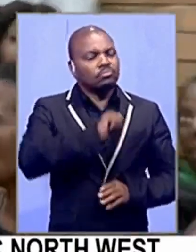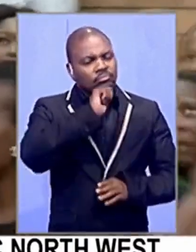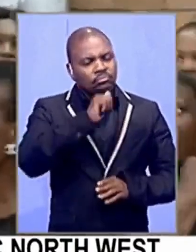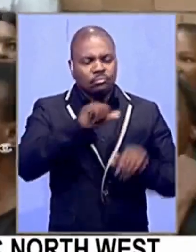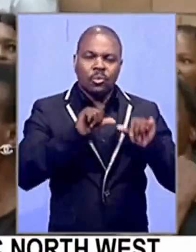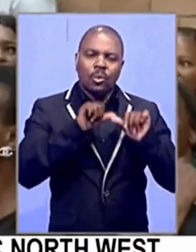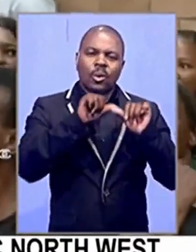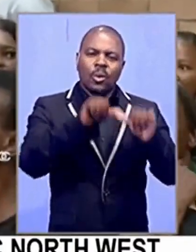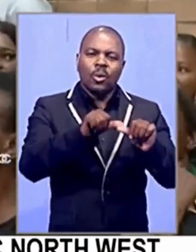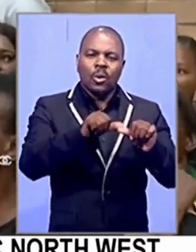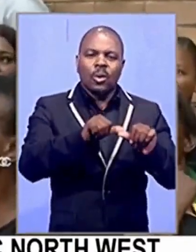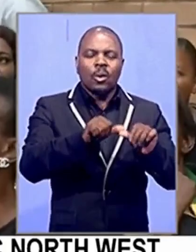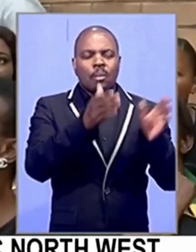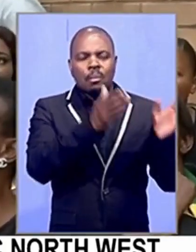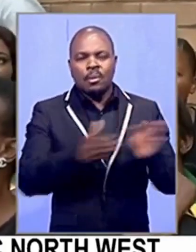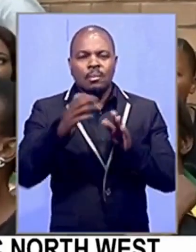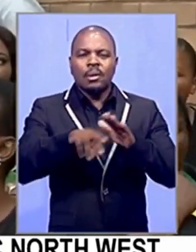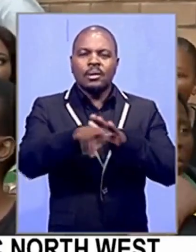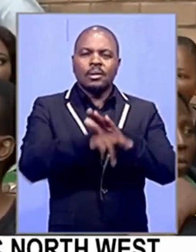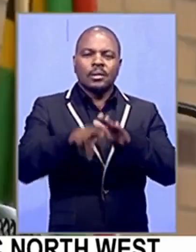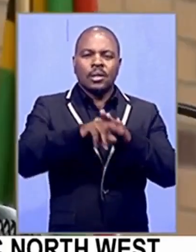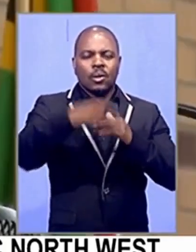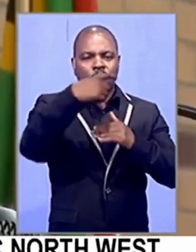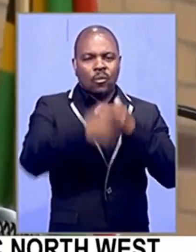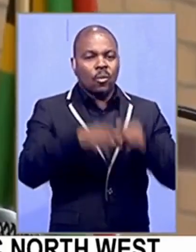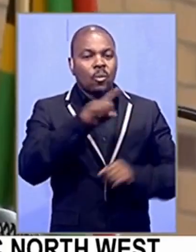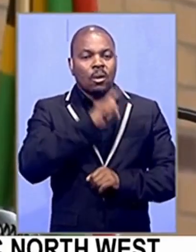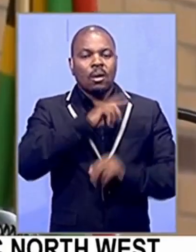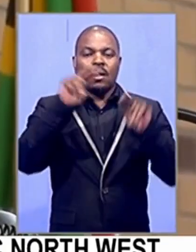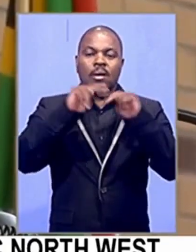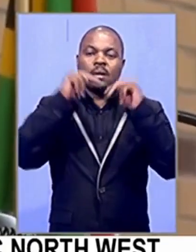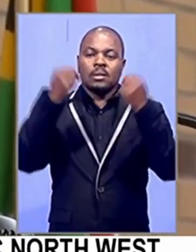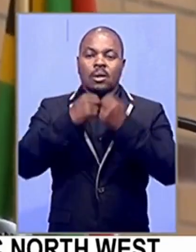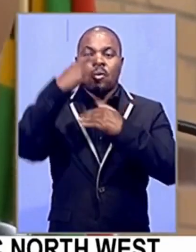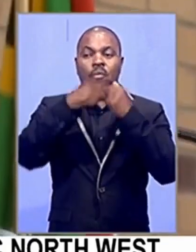go tshwara dikonferense tsa didika pele ga konferense ya bosetšhaba e tla tshwarwang mo